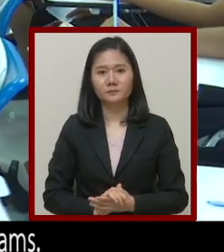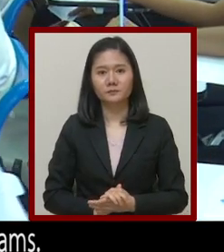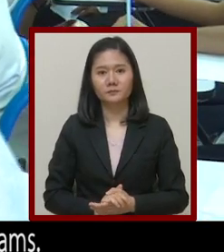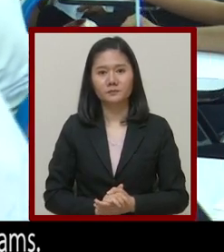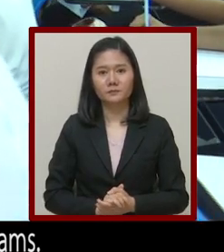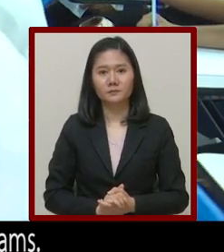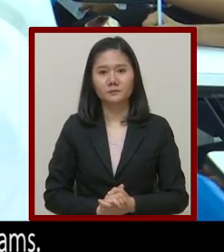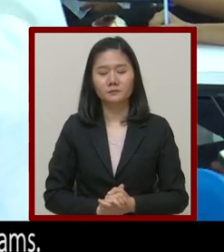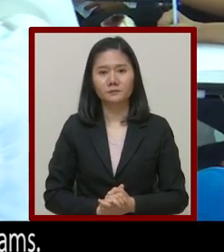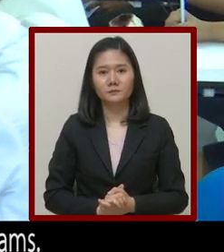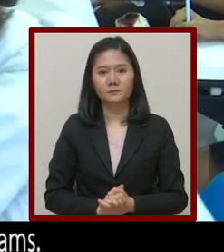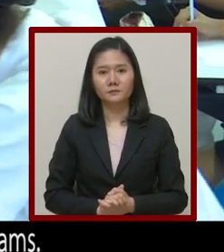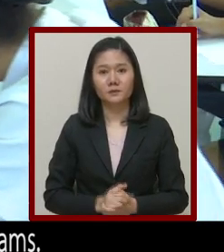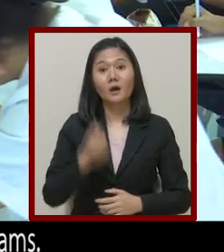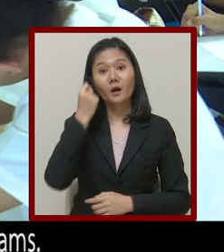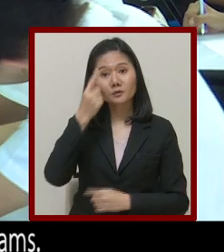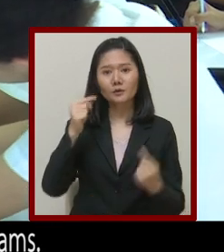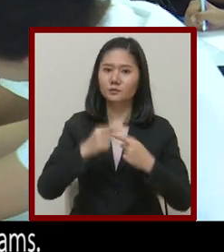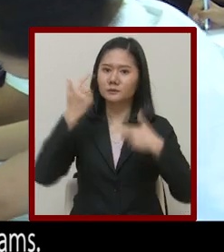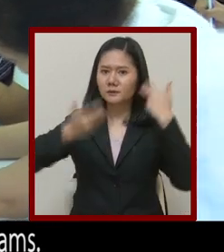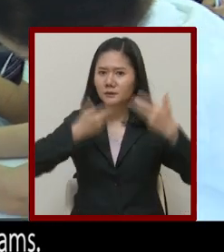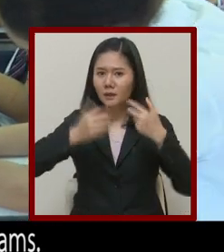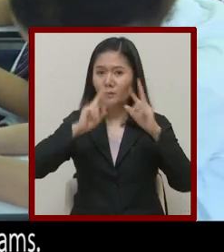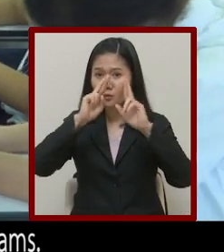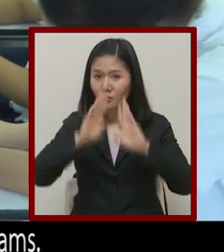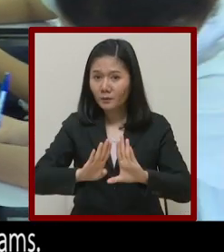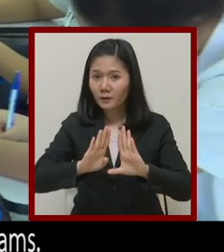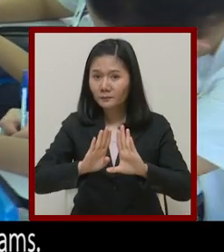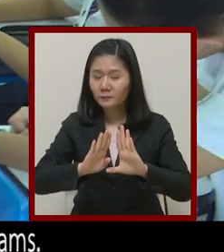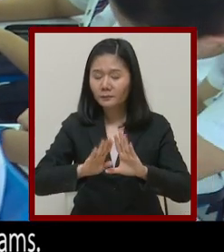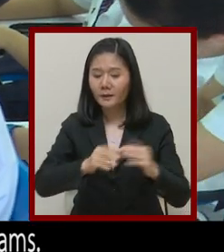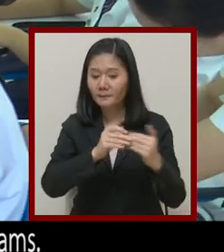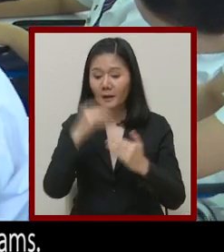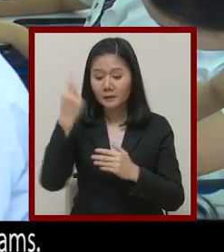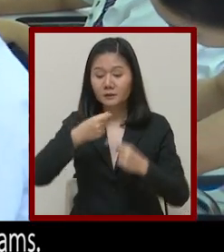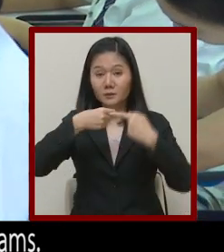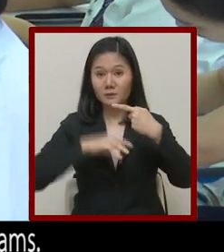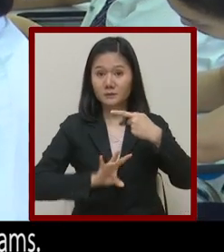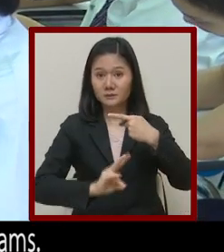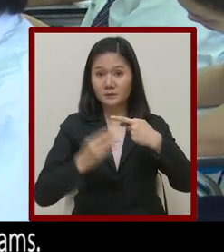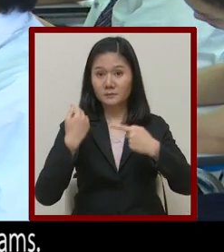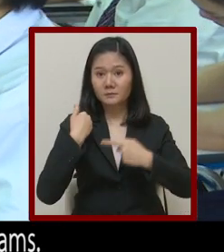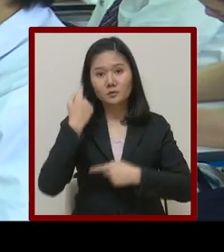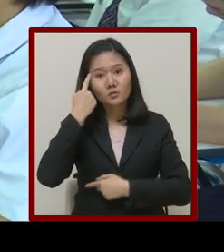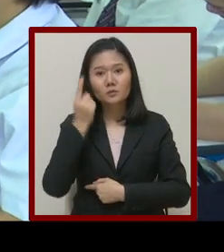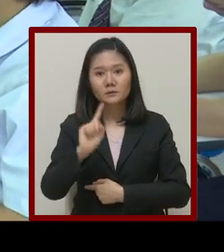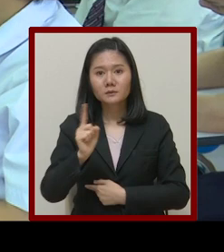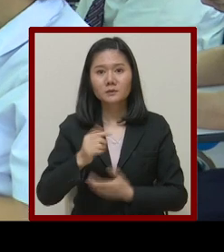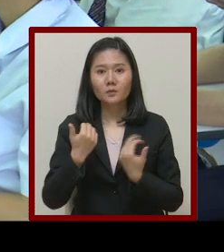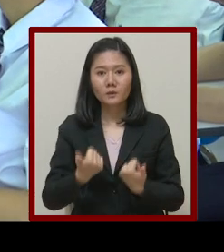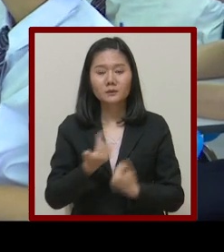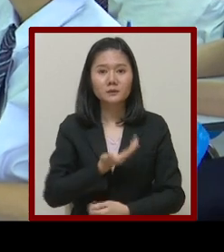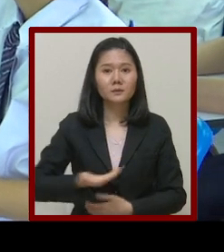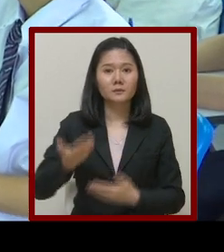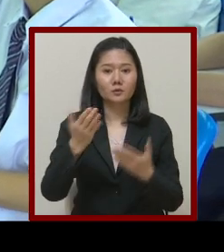ามีความเข้าใจในกิจกรรมของรูปแบบการนำเที่ยวทั้ง7ประเภทนี้มากน้อยแค่ไหนเดี๋ยวครูจะ